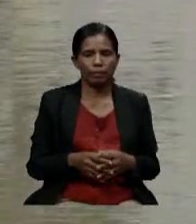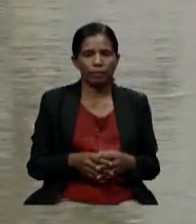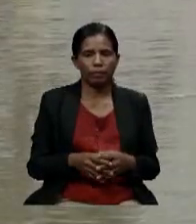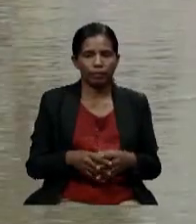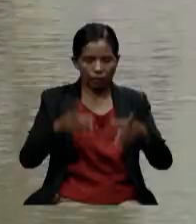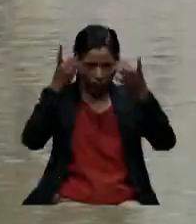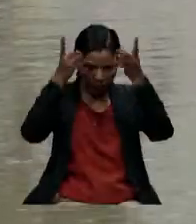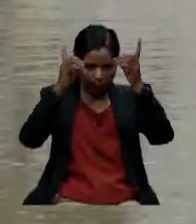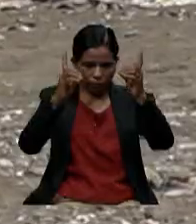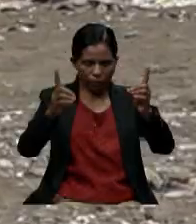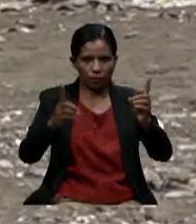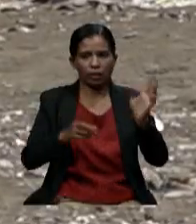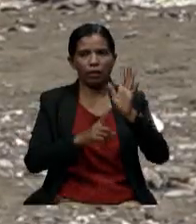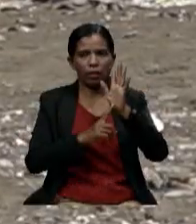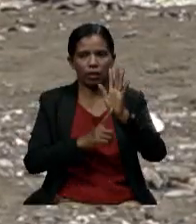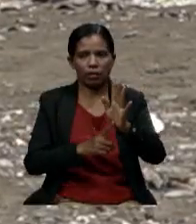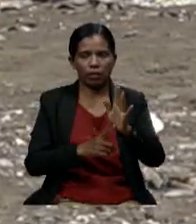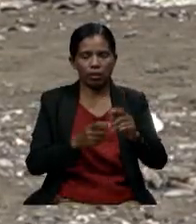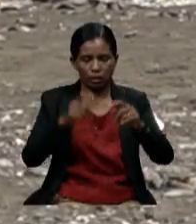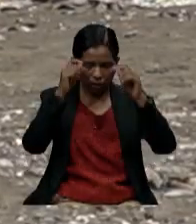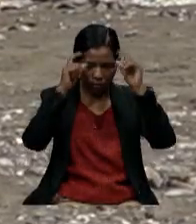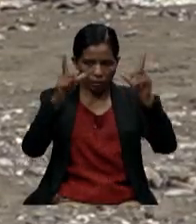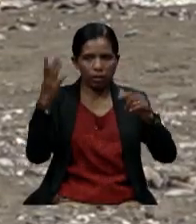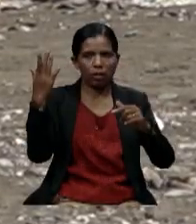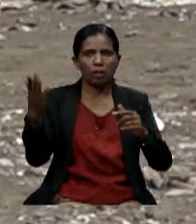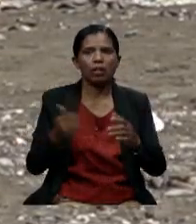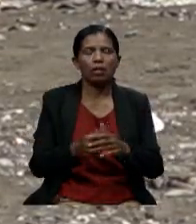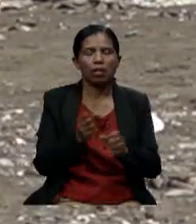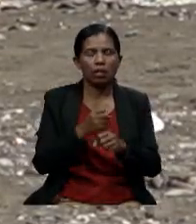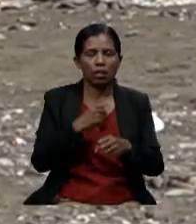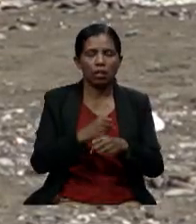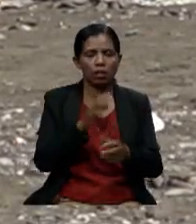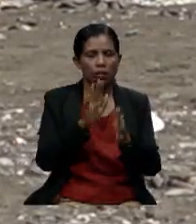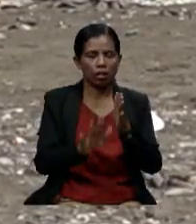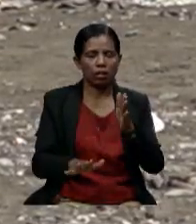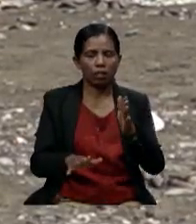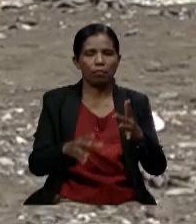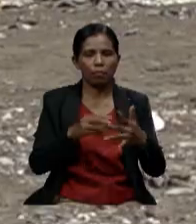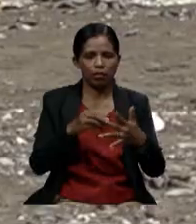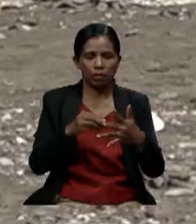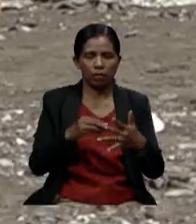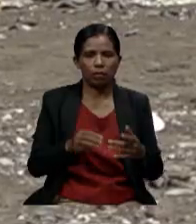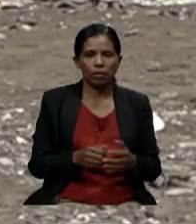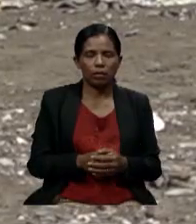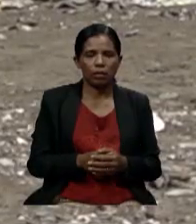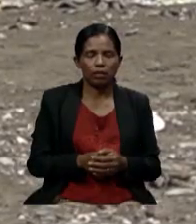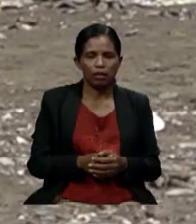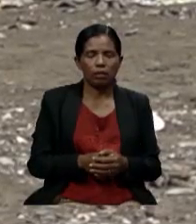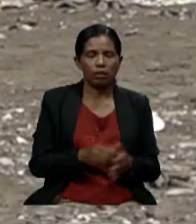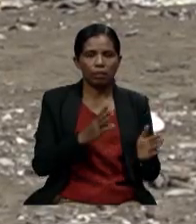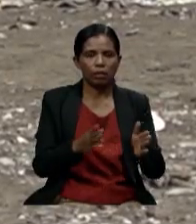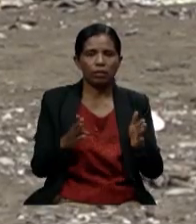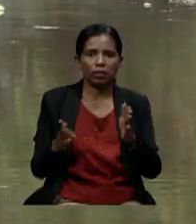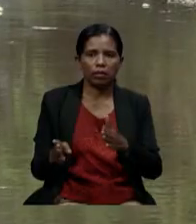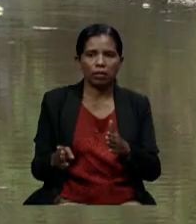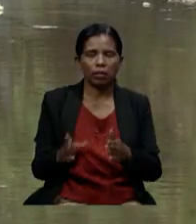Desizau ngidane refleta seriedade Timor Leste i hanya luta halakon plastiku. Proseso dekomposisaun